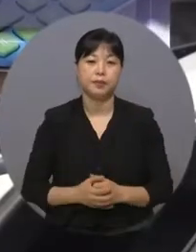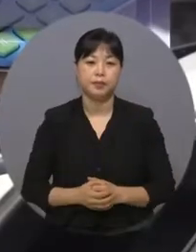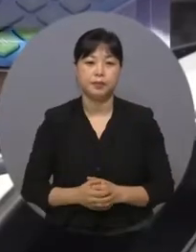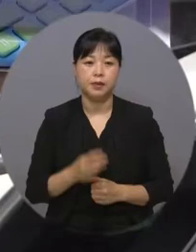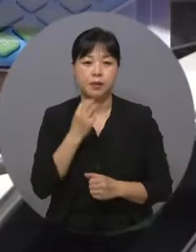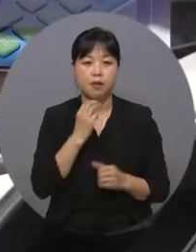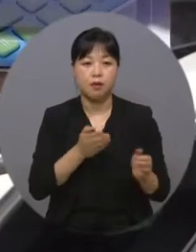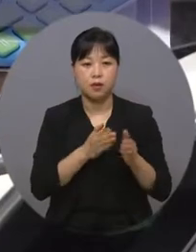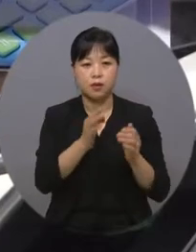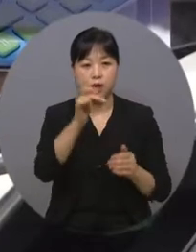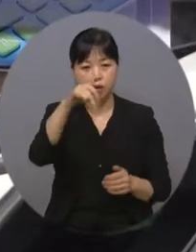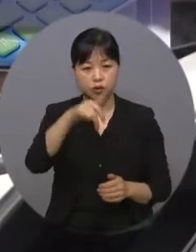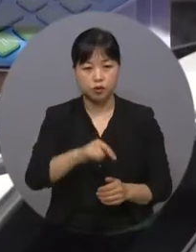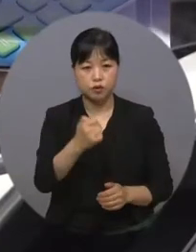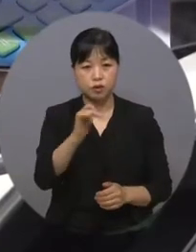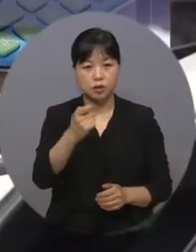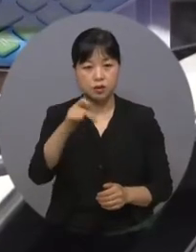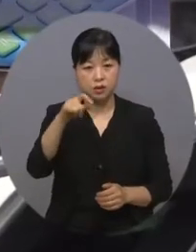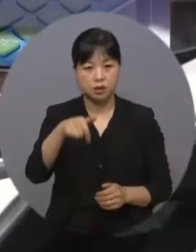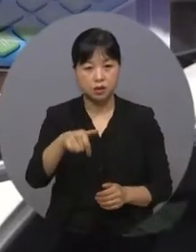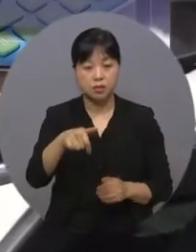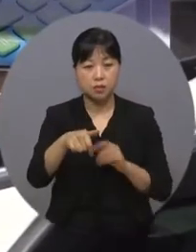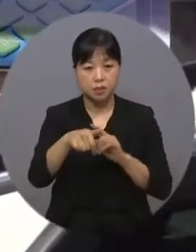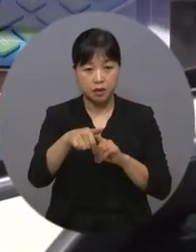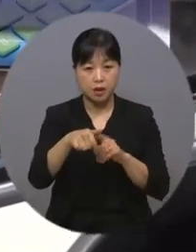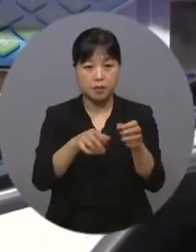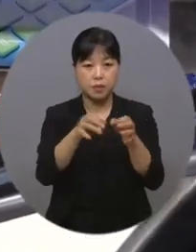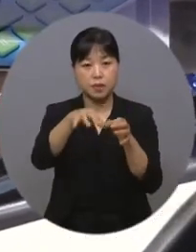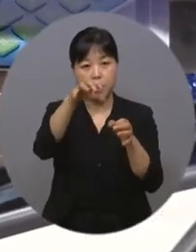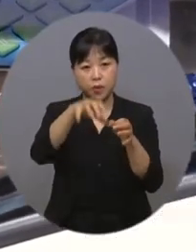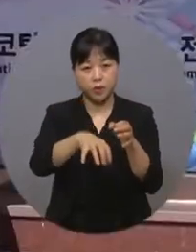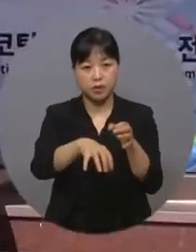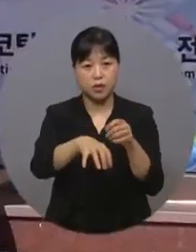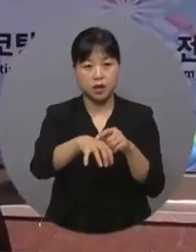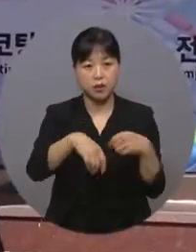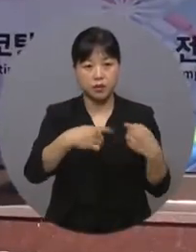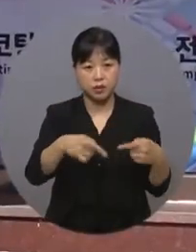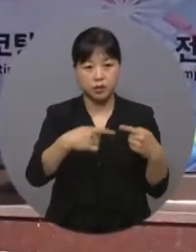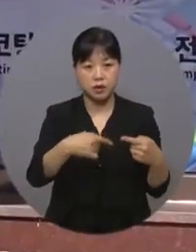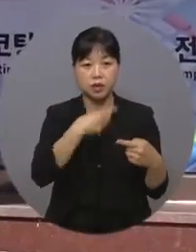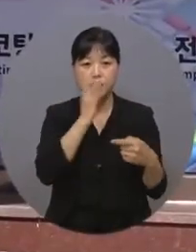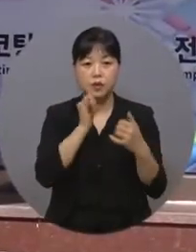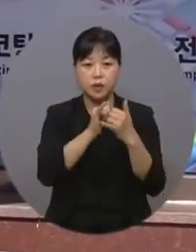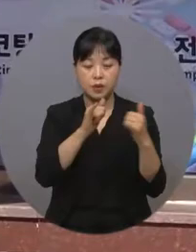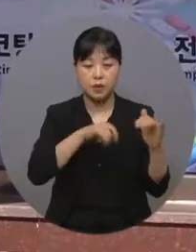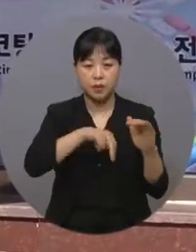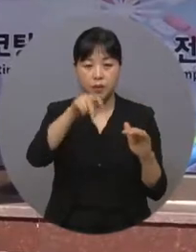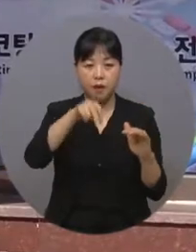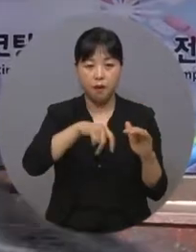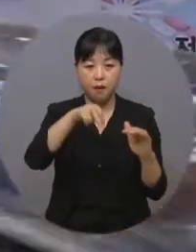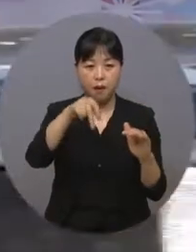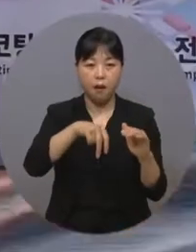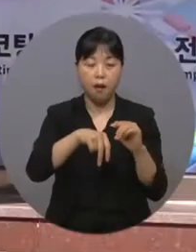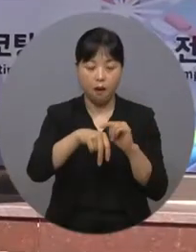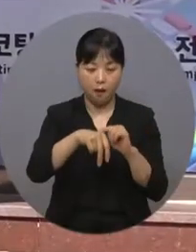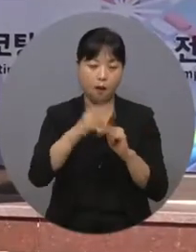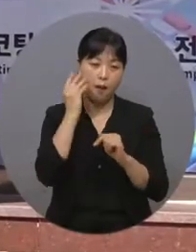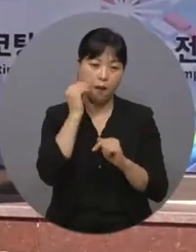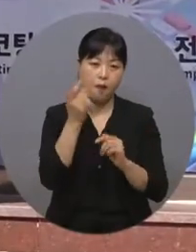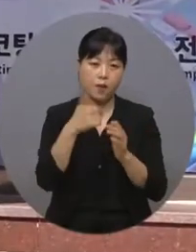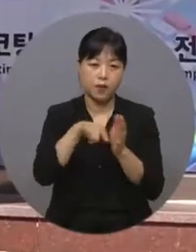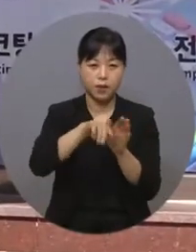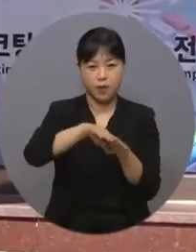경기도 양주시 광정면의 한 점포 출입구에 휠체어 및 노약자 통행 편의를 위한 경사로 설치 공사가